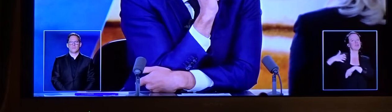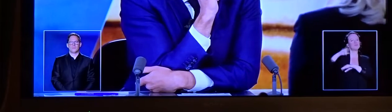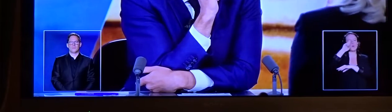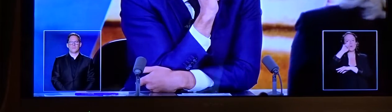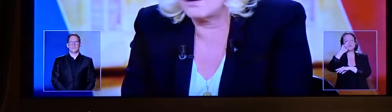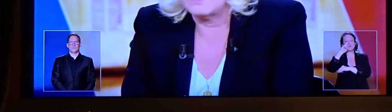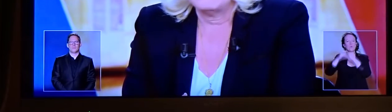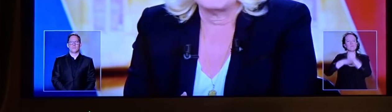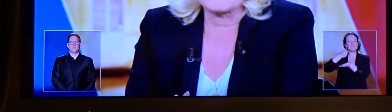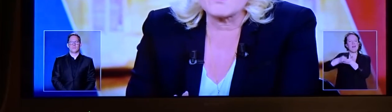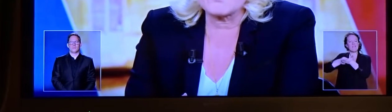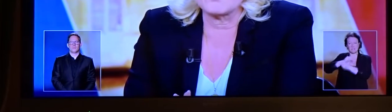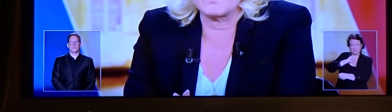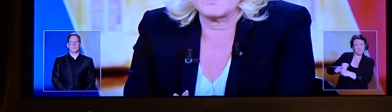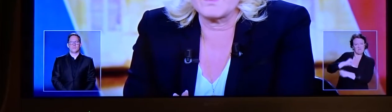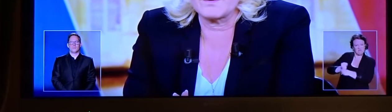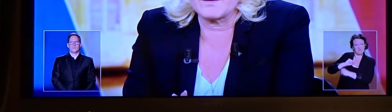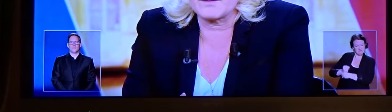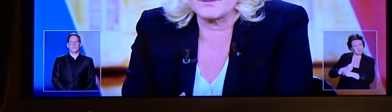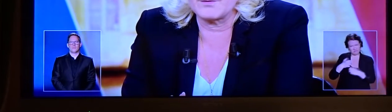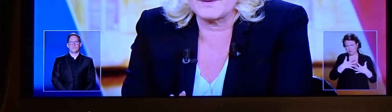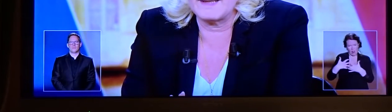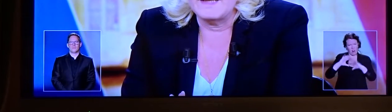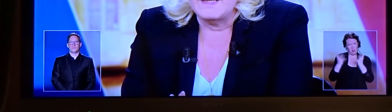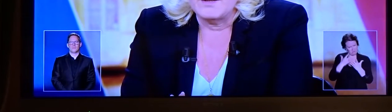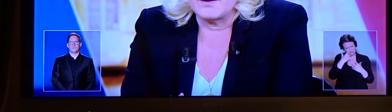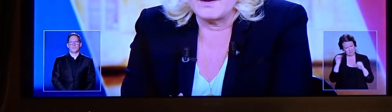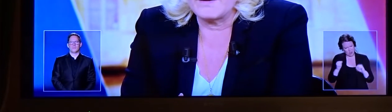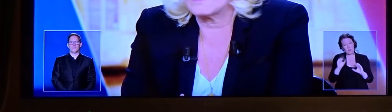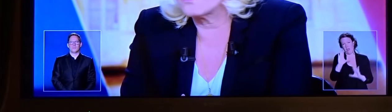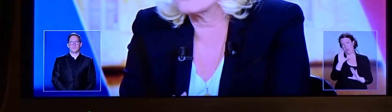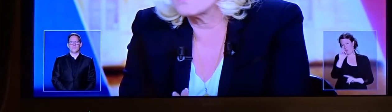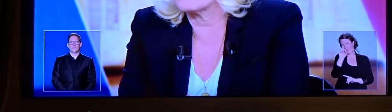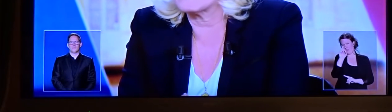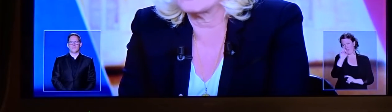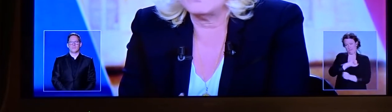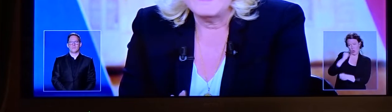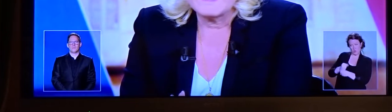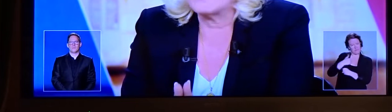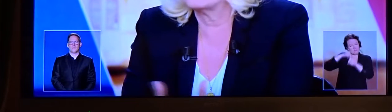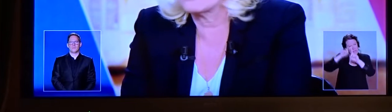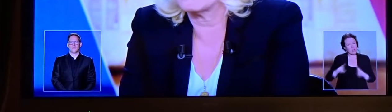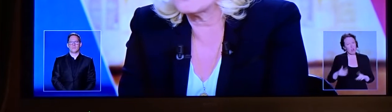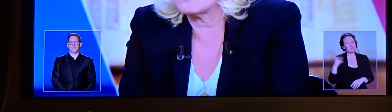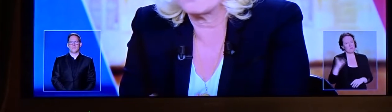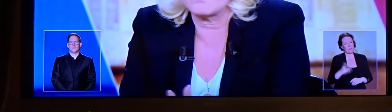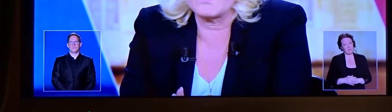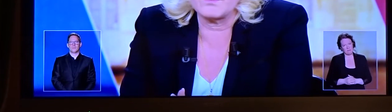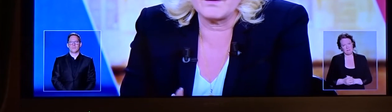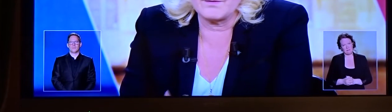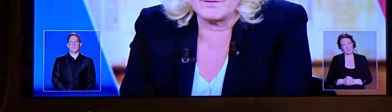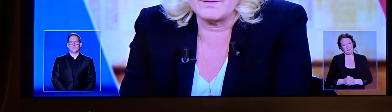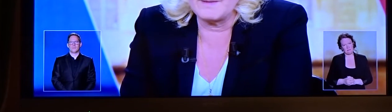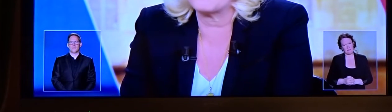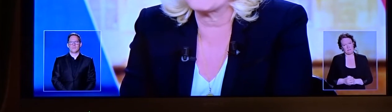cela. La seule sanction contre lequel, avec laquelle je suis en désaccord, c'est le blocage